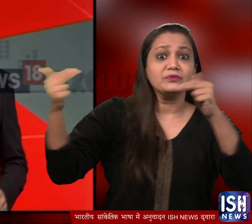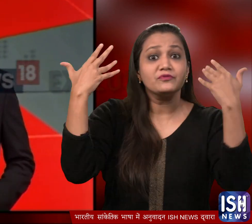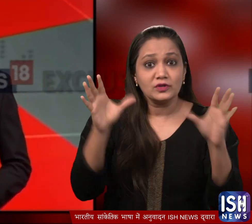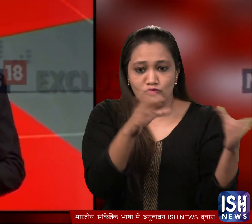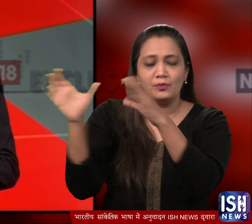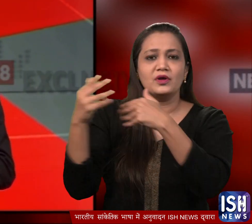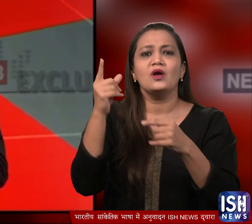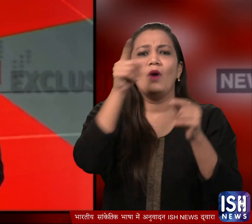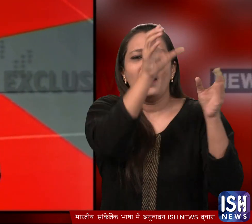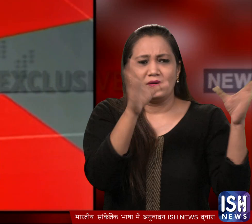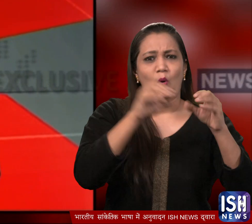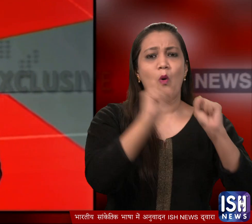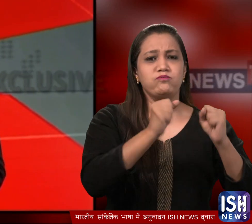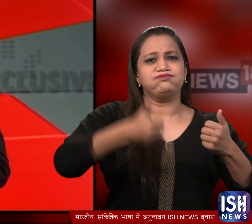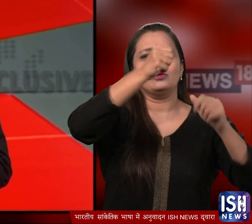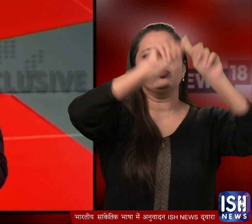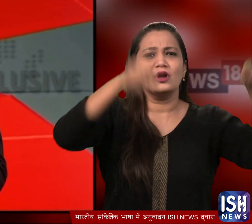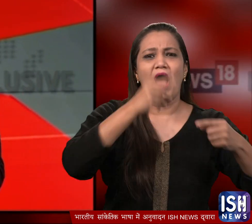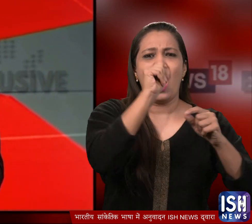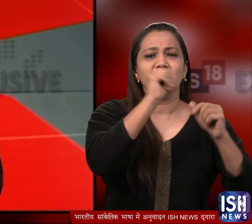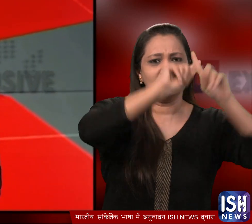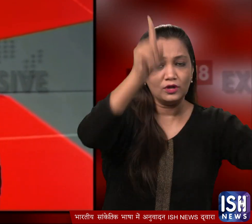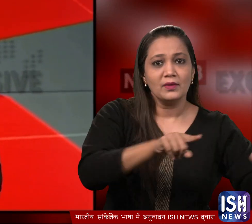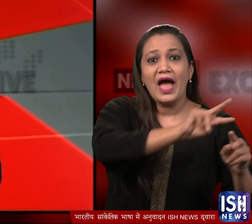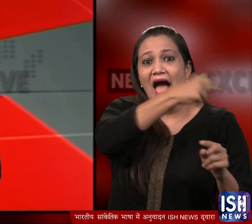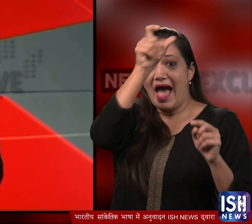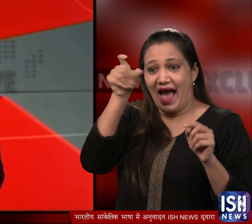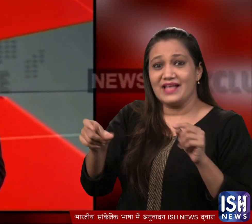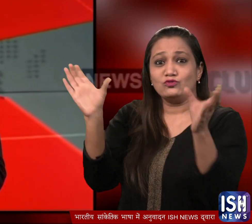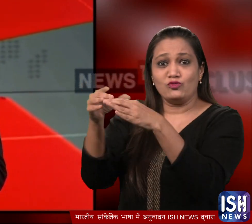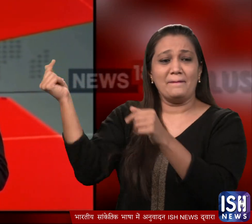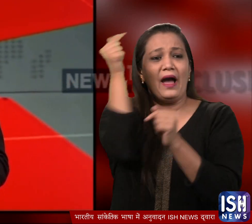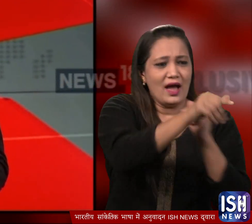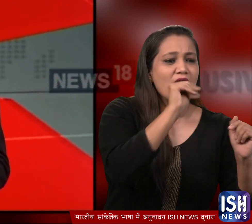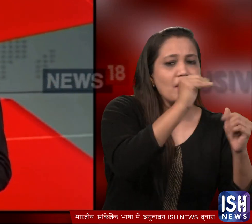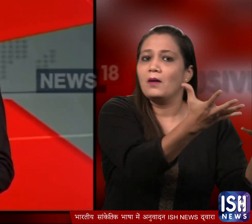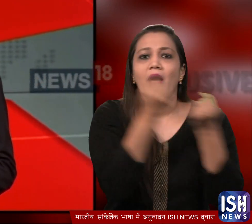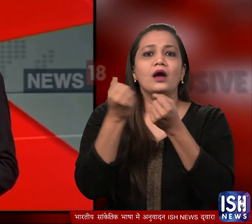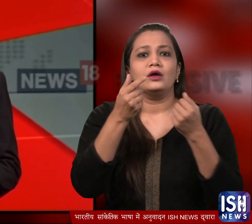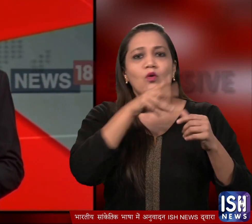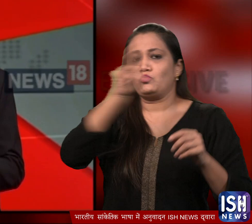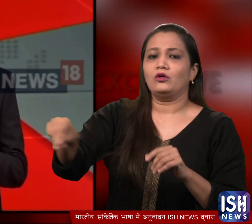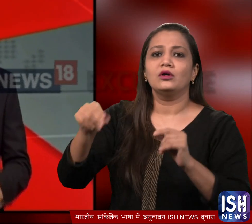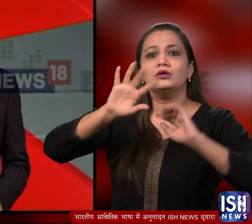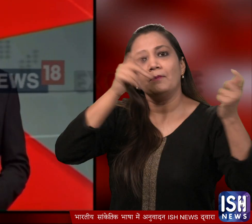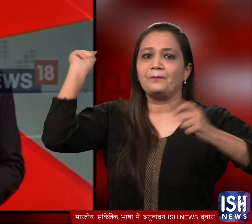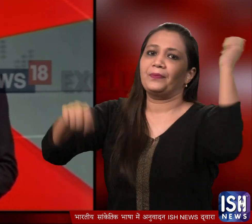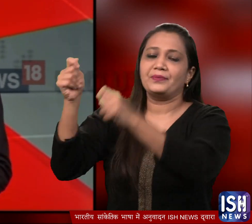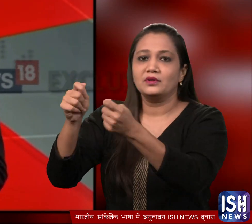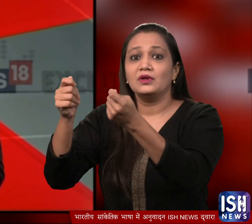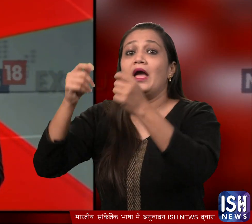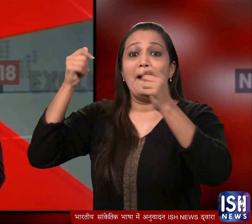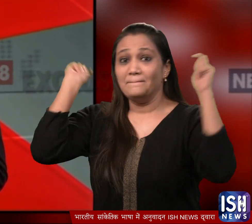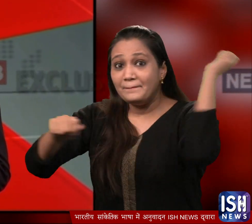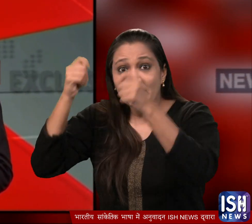बन गए। वहां एक गुट का शराब का ठेका है जहां सेल्समैन ने दूसरे गुट को शराब देने से मना कर दिया था। उसी का बदला लेने के लिए बस पर हमला हुआ और जवाब